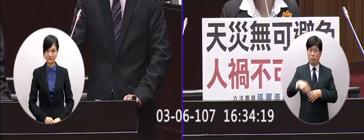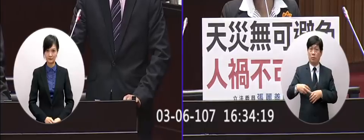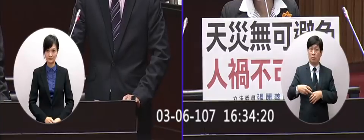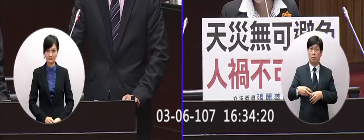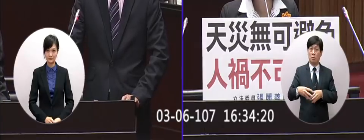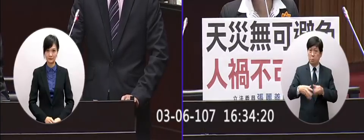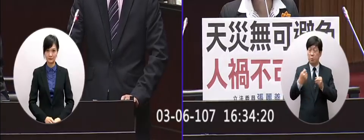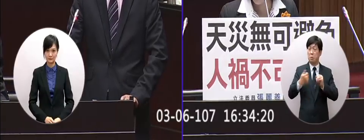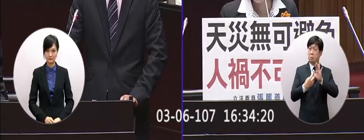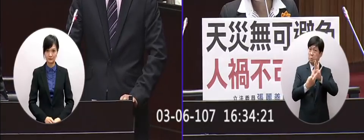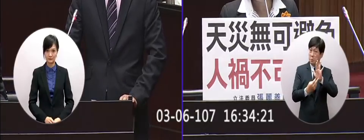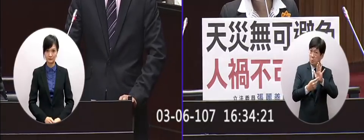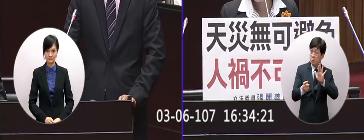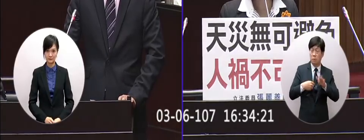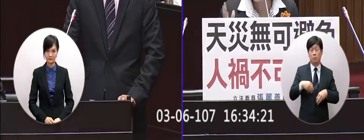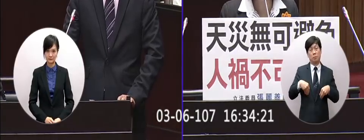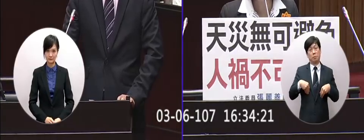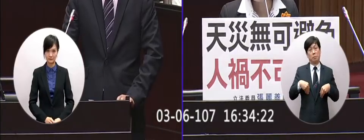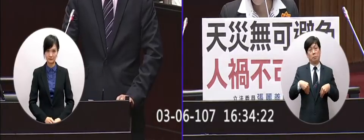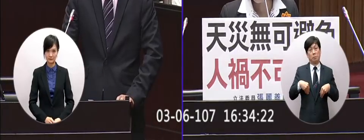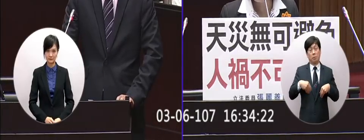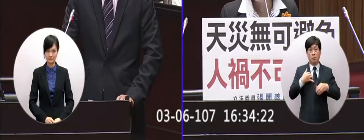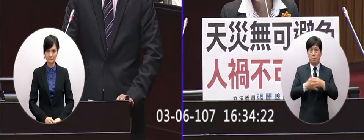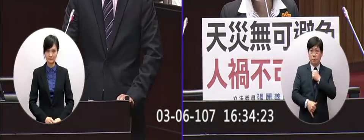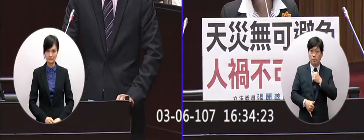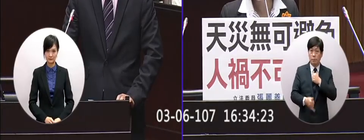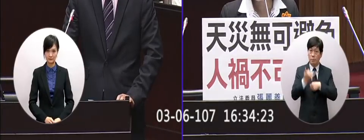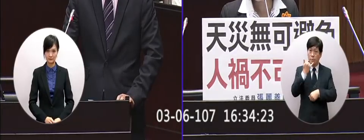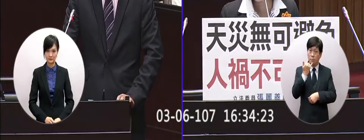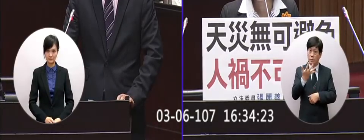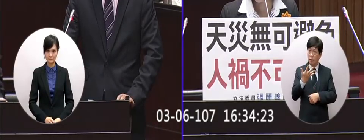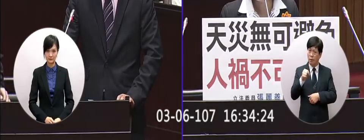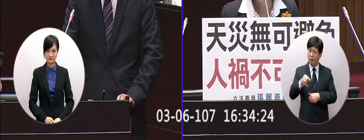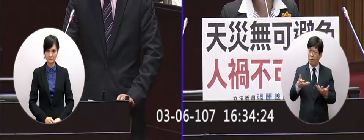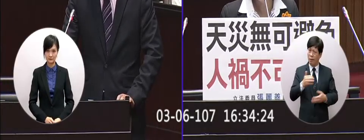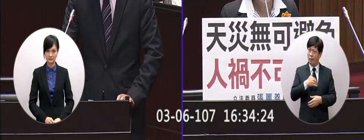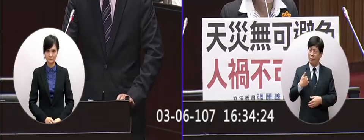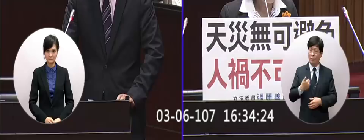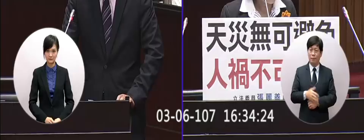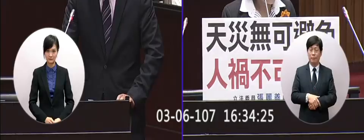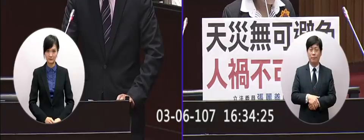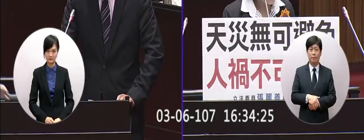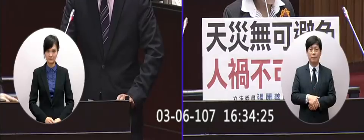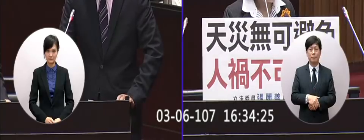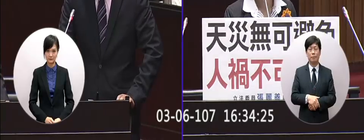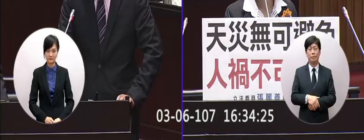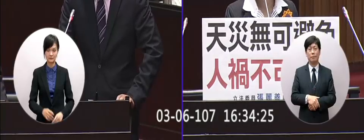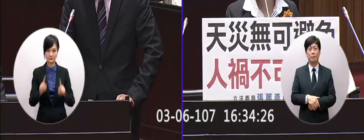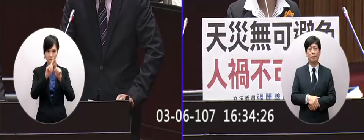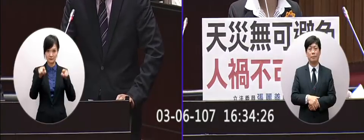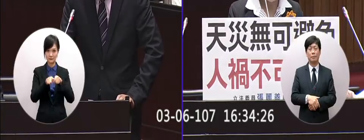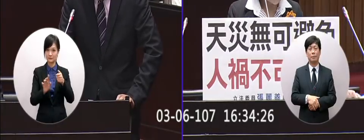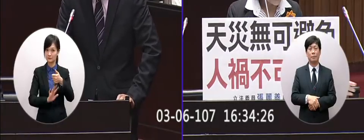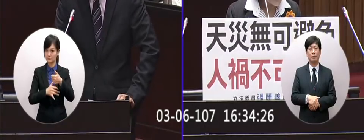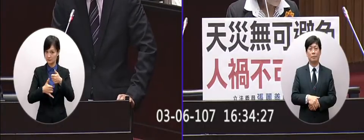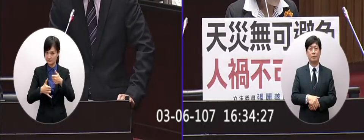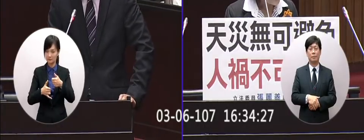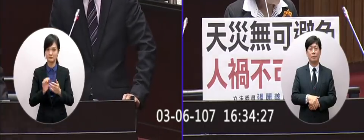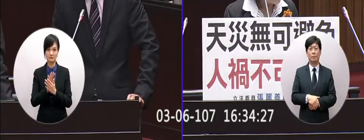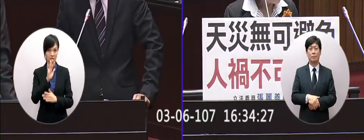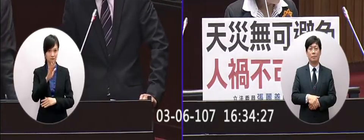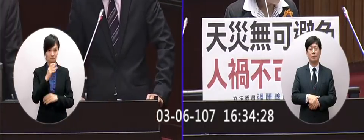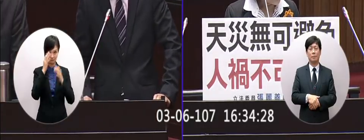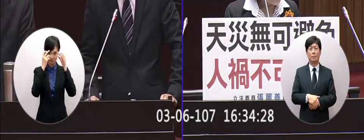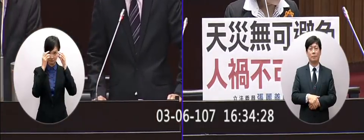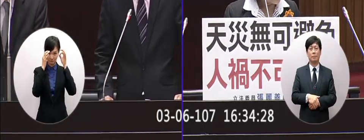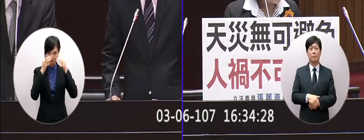用讲任何话，还神隐的吗、 这个？ 有这回事吗？ 这个张委员。如果未来检讨了哈，是属